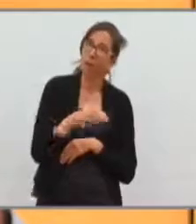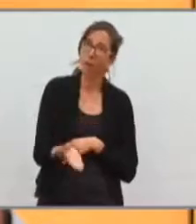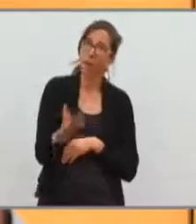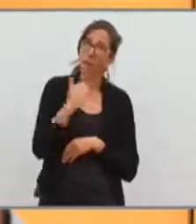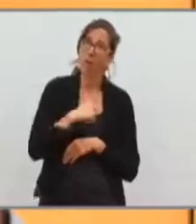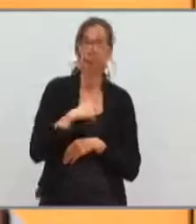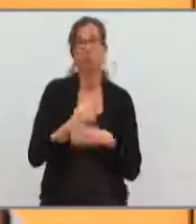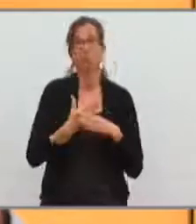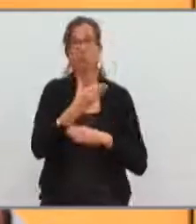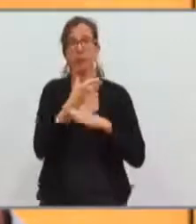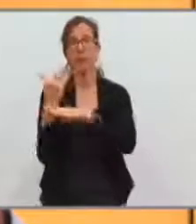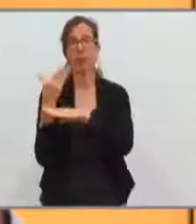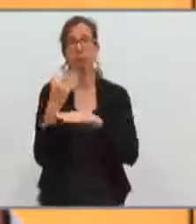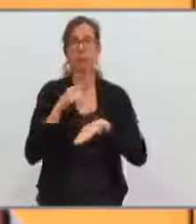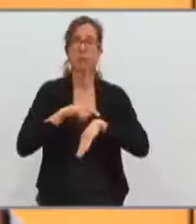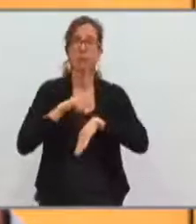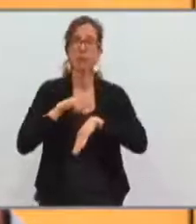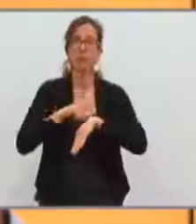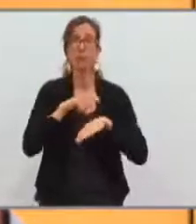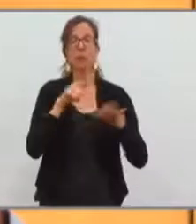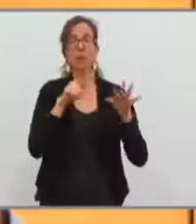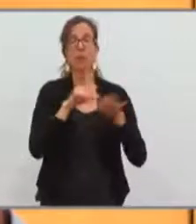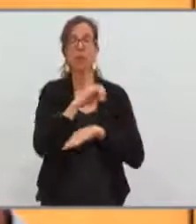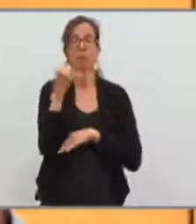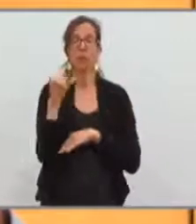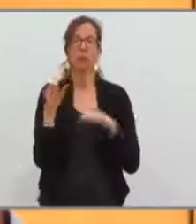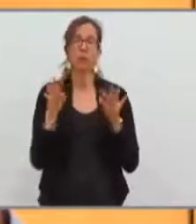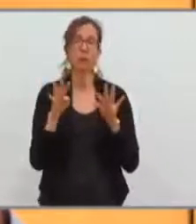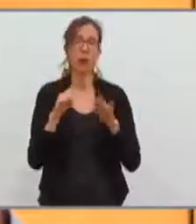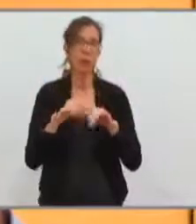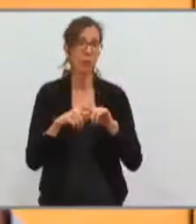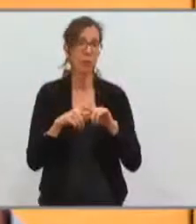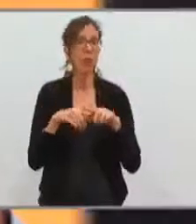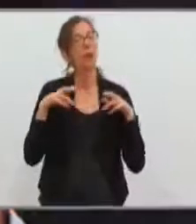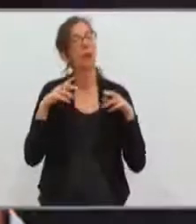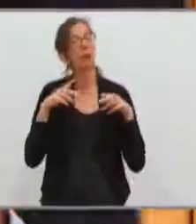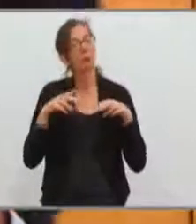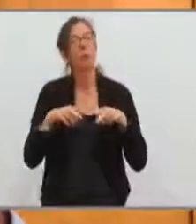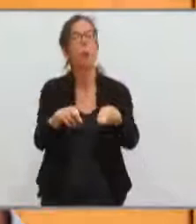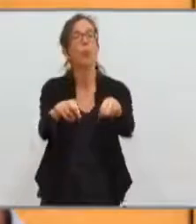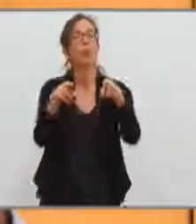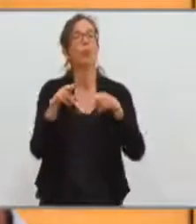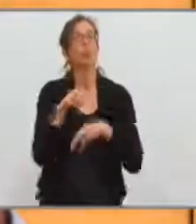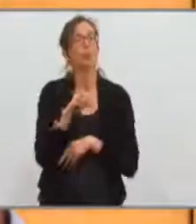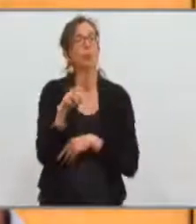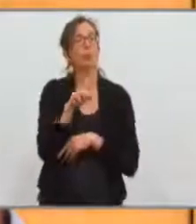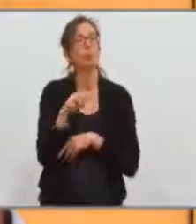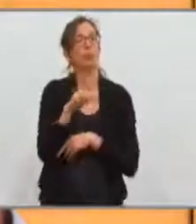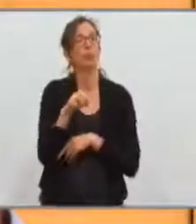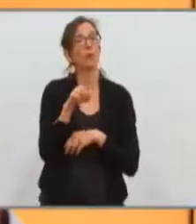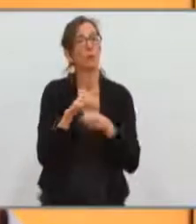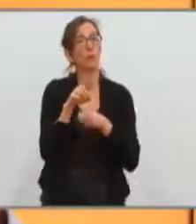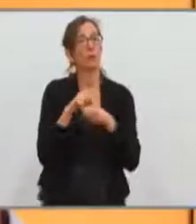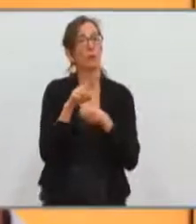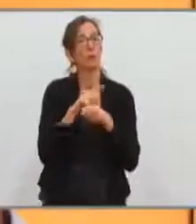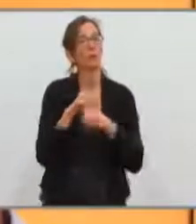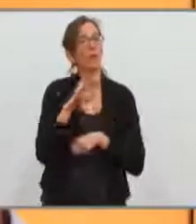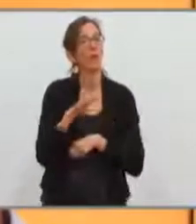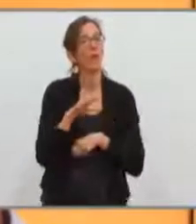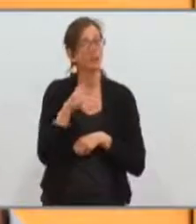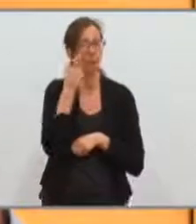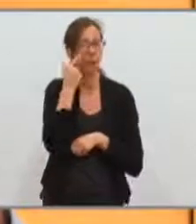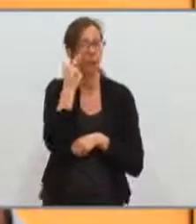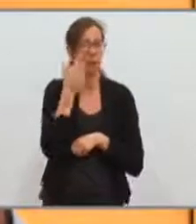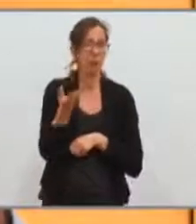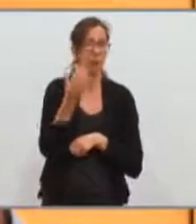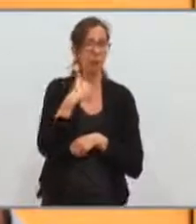9h30, et de prendre simplement la départementale 5. En partant, allez, je vais être gentille, en partant, je vais éviter Pignan, je vais vous laisser simplement sur la Vérune.